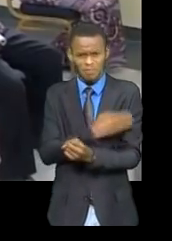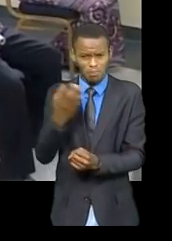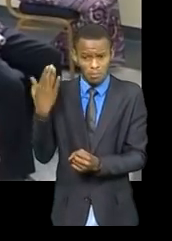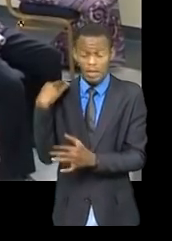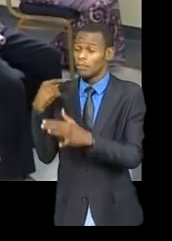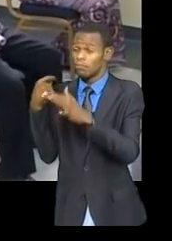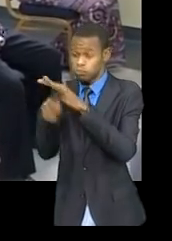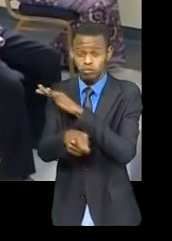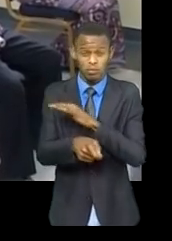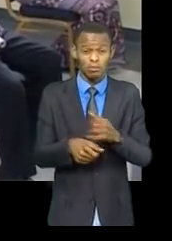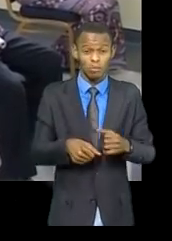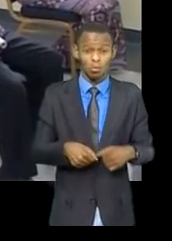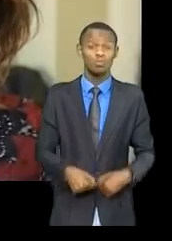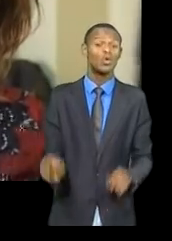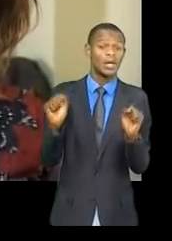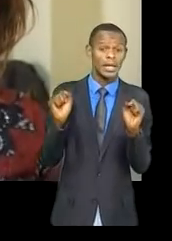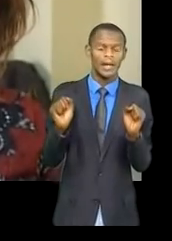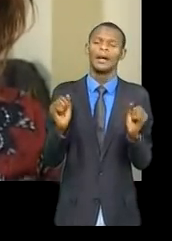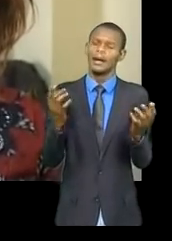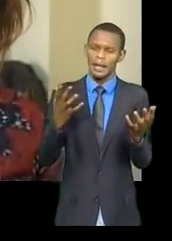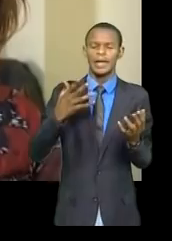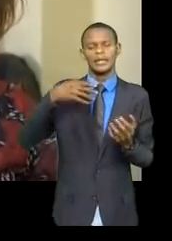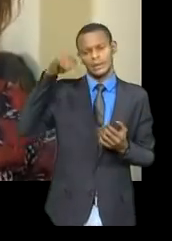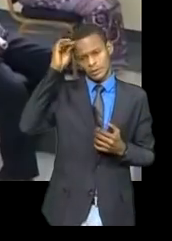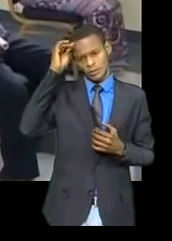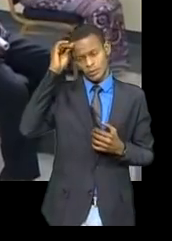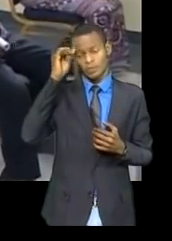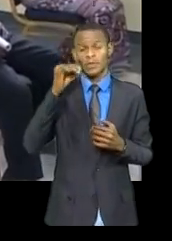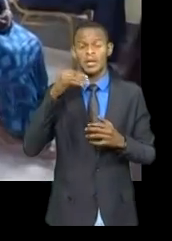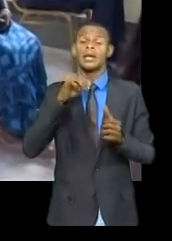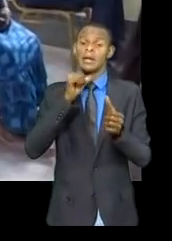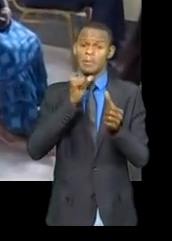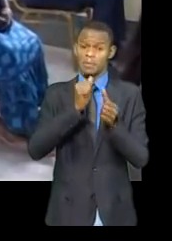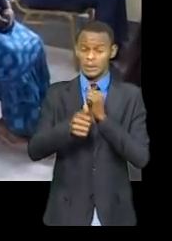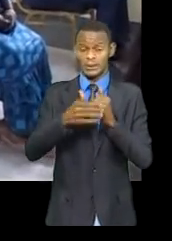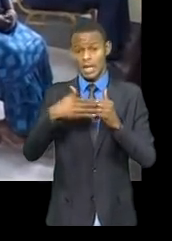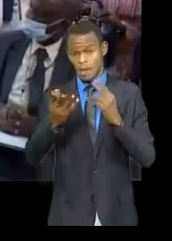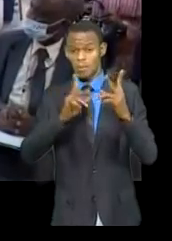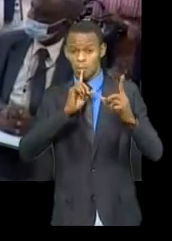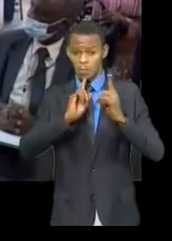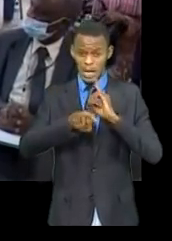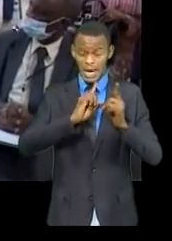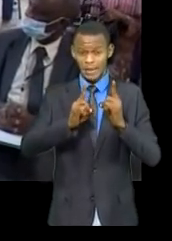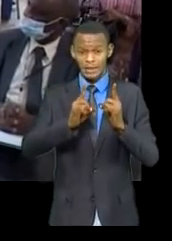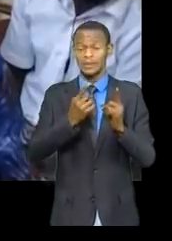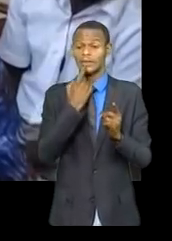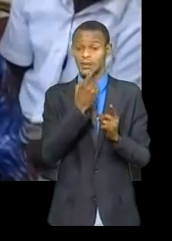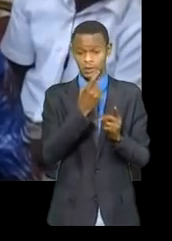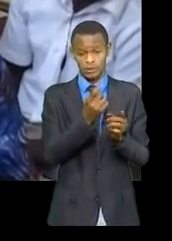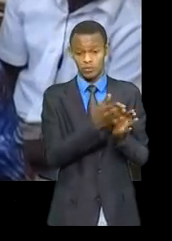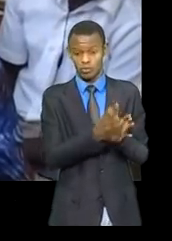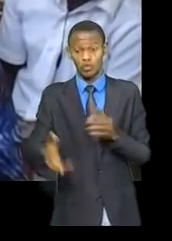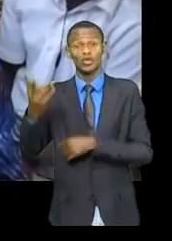Réactiver et consolider les rôles de la société civile en RDC, c'est le thème principal qui sera abordé durant ces trois jours de travaux de l'Assemblée